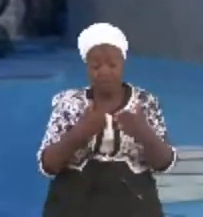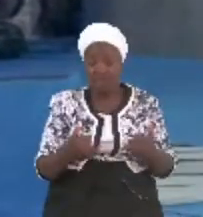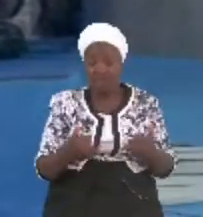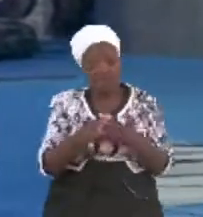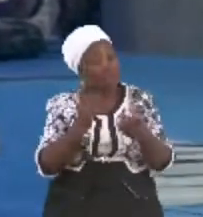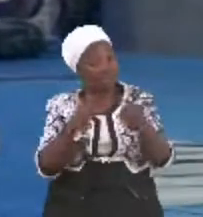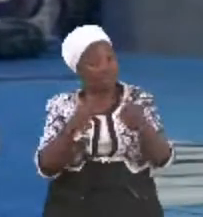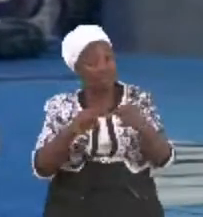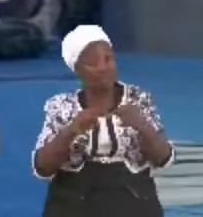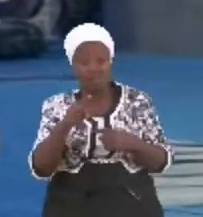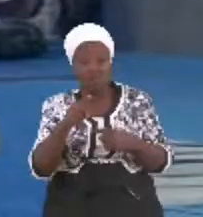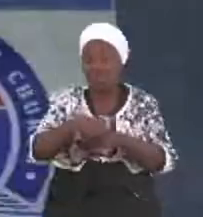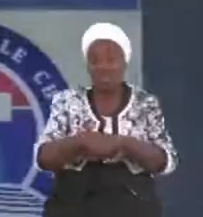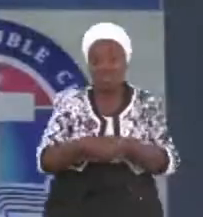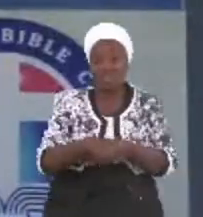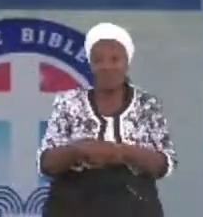vienne à toi ce soir,